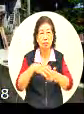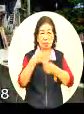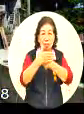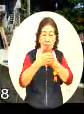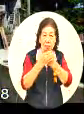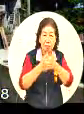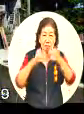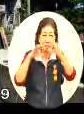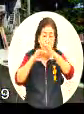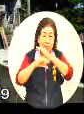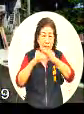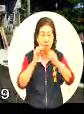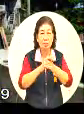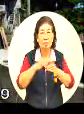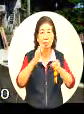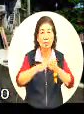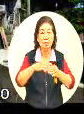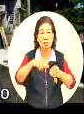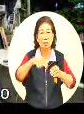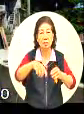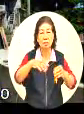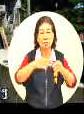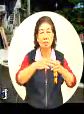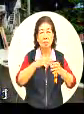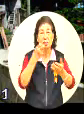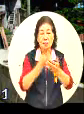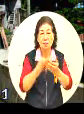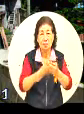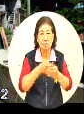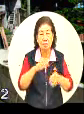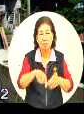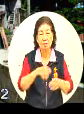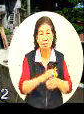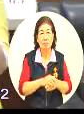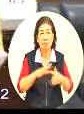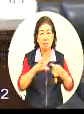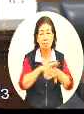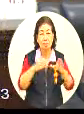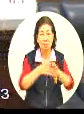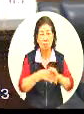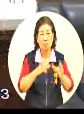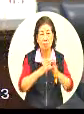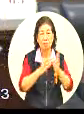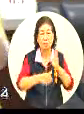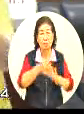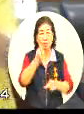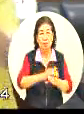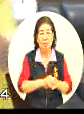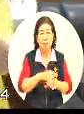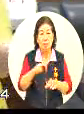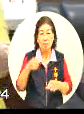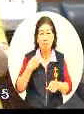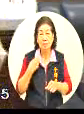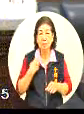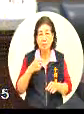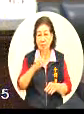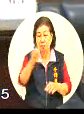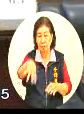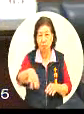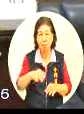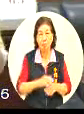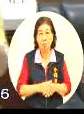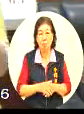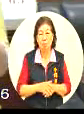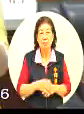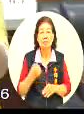台北保障员台北保障员，我现在请告文化局长，你刚才在家， 请局长回答， 知道吗？ 是，谢